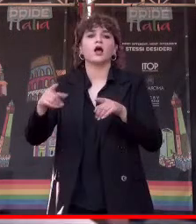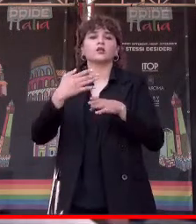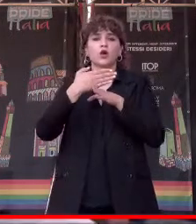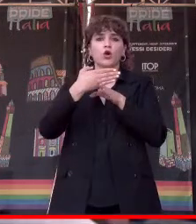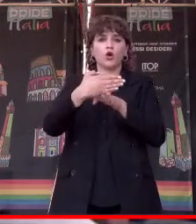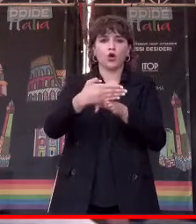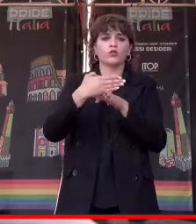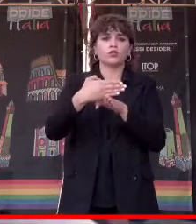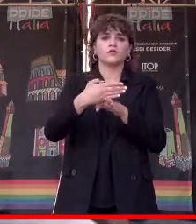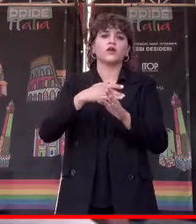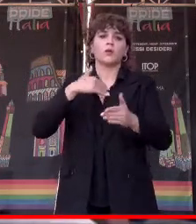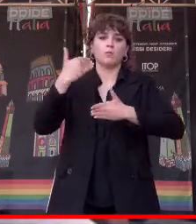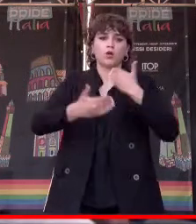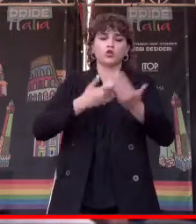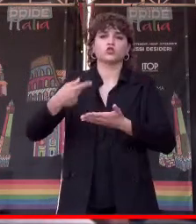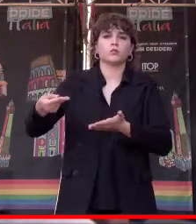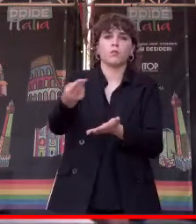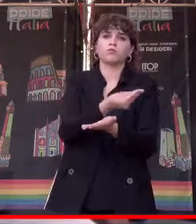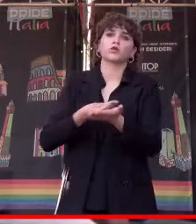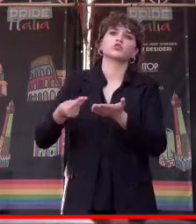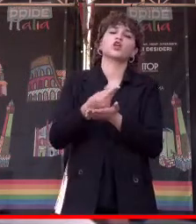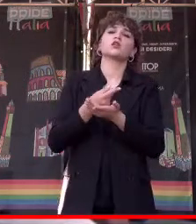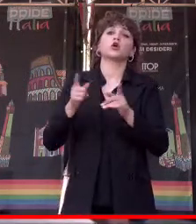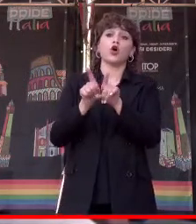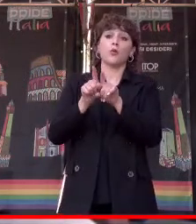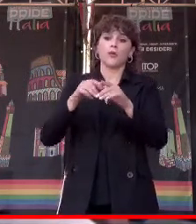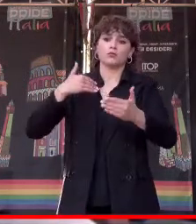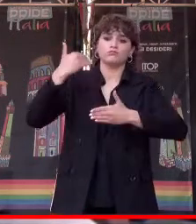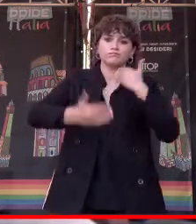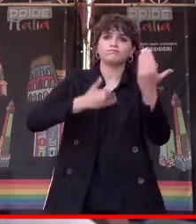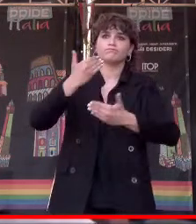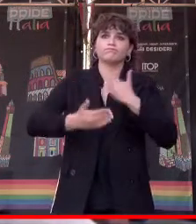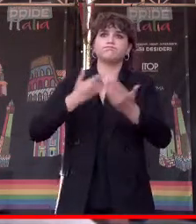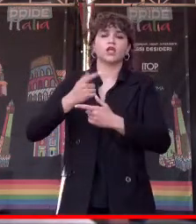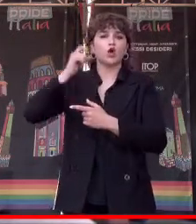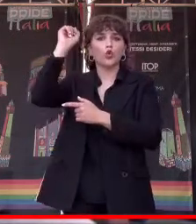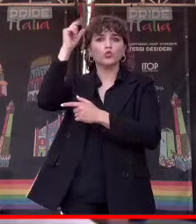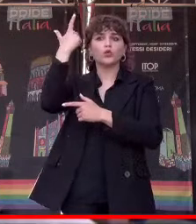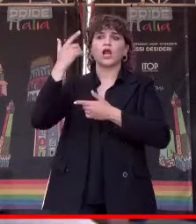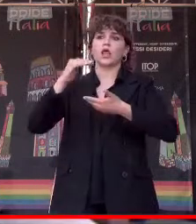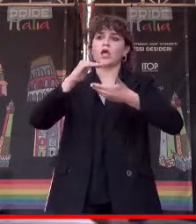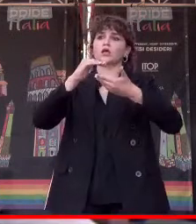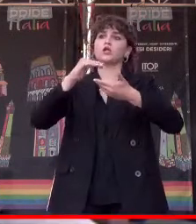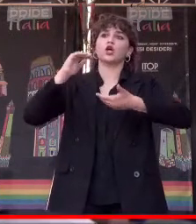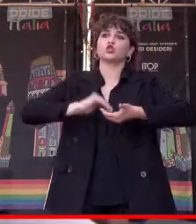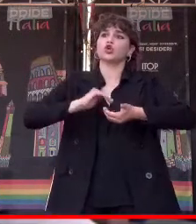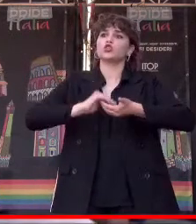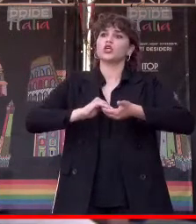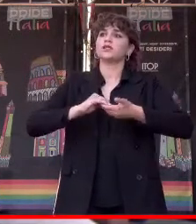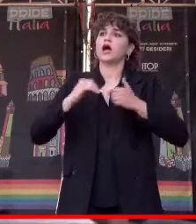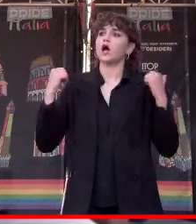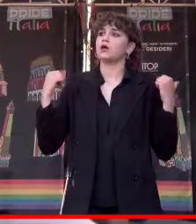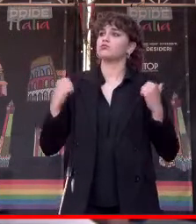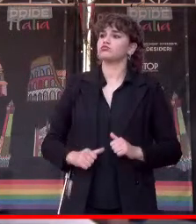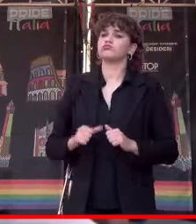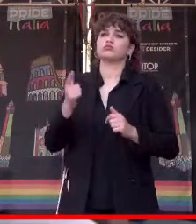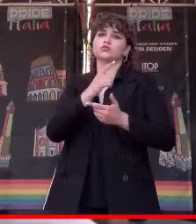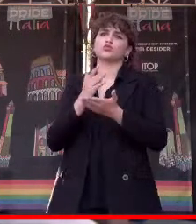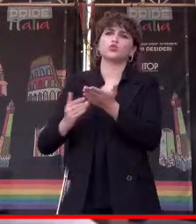del progetto come avanzamento culturale di tutta la società, quindi condividere vuol dire non solo carpire informazioni da quelli che sono gli attori